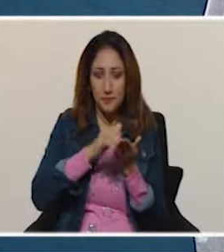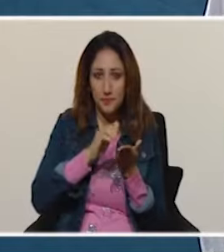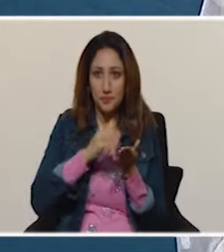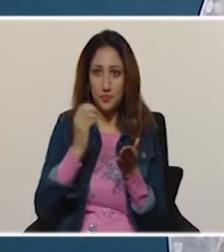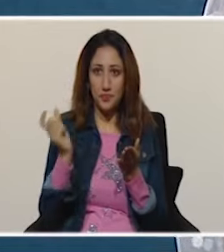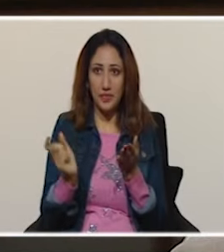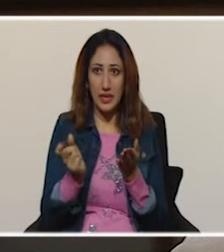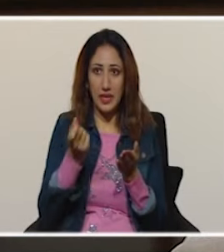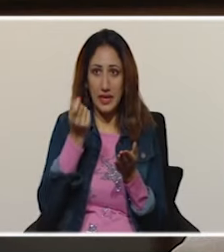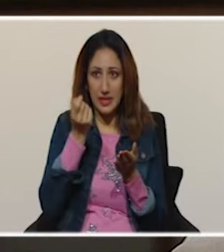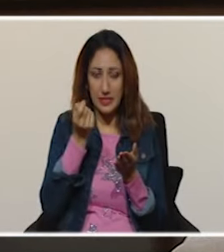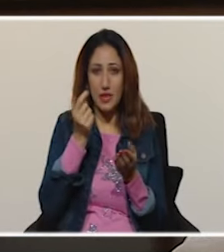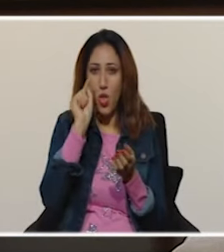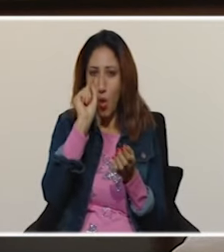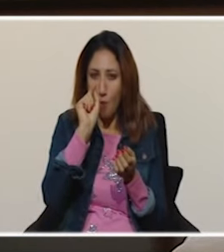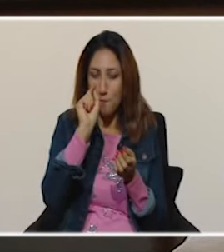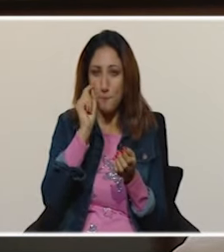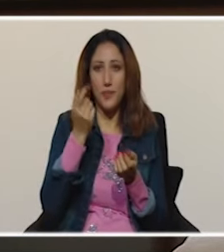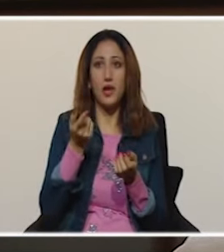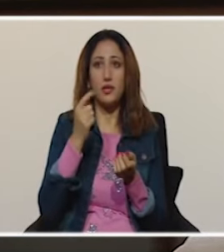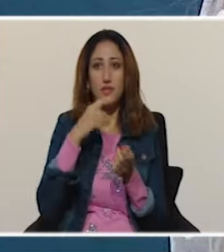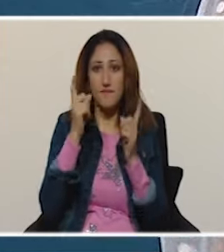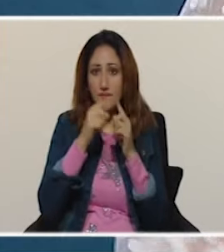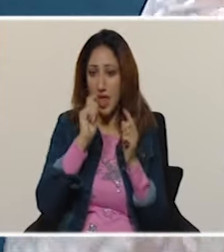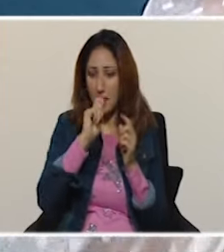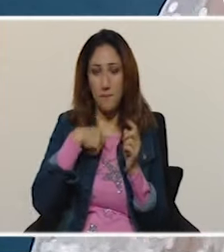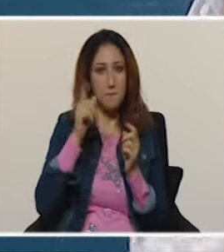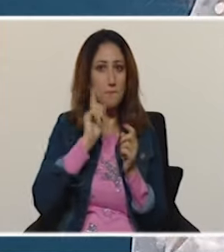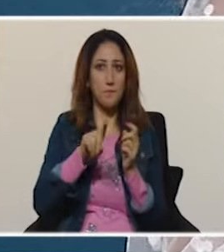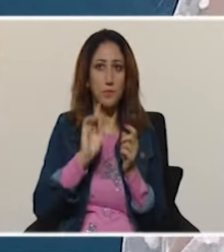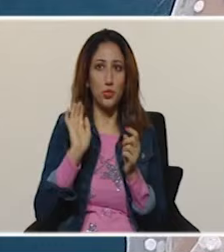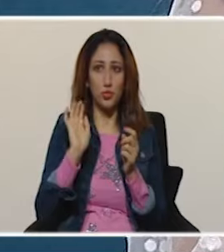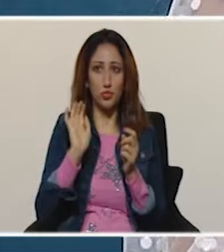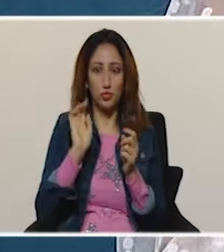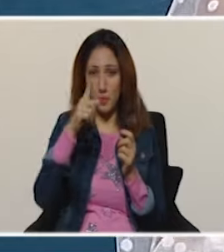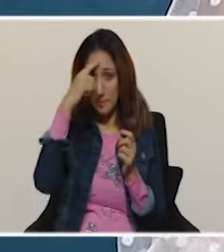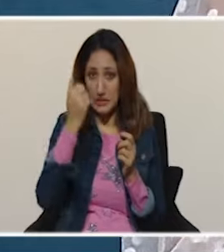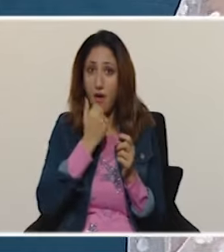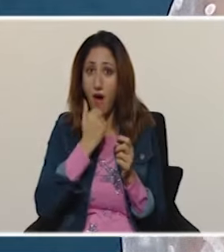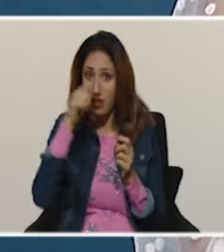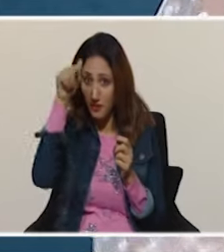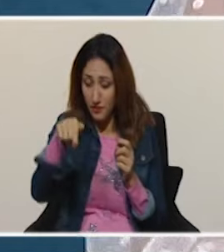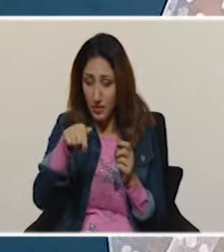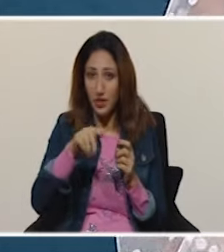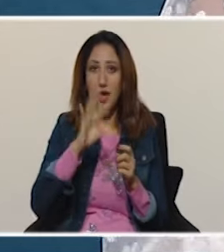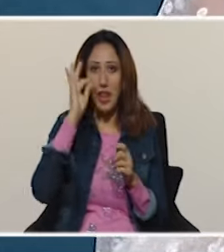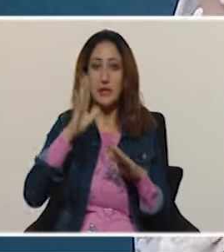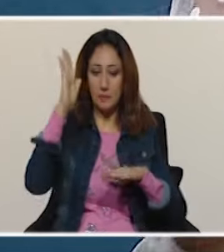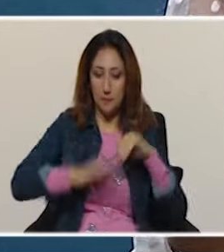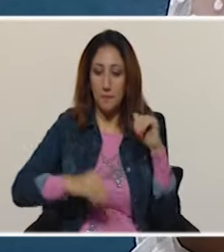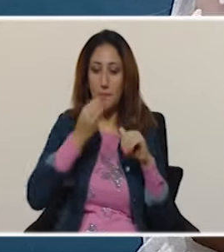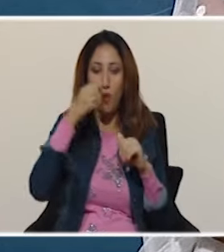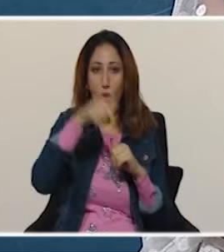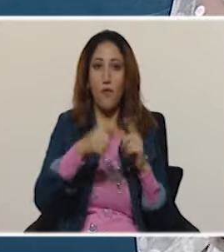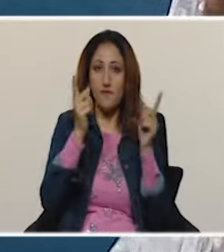الفريدوم يعني العقاب بتاعك انك انت تاكلي فراخ او لحمه بعدين مره ماما قالت له لبيي قالت له لا عبد الوهاب ما معقول البنت